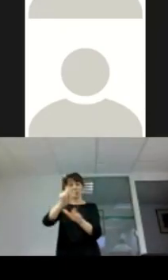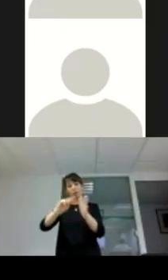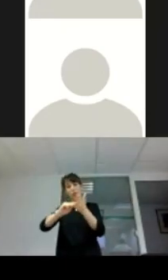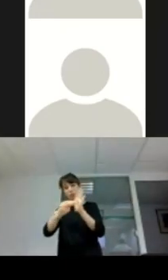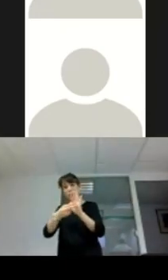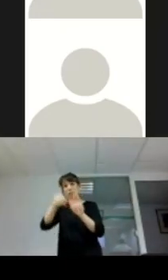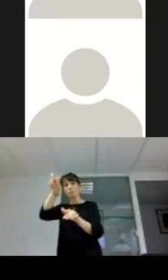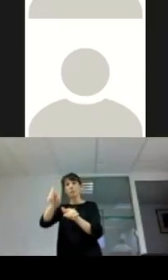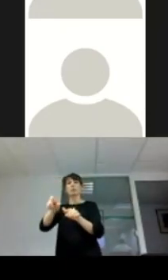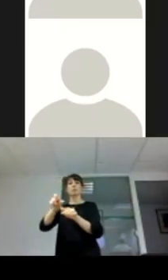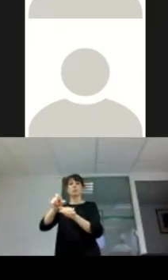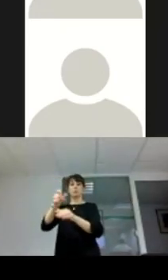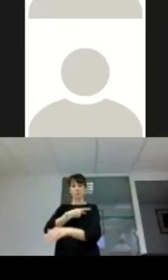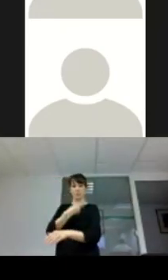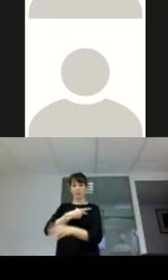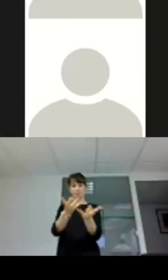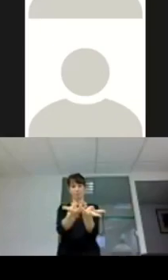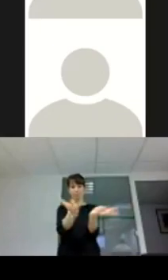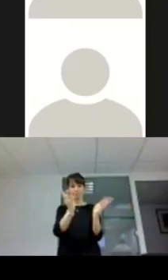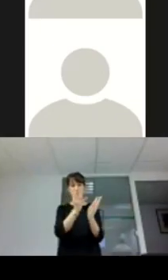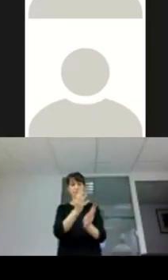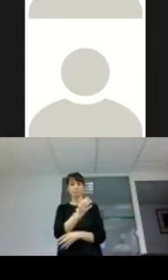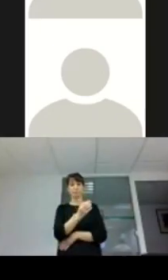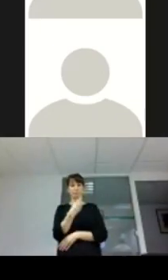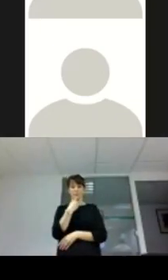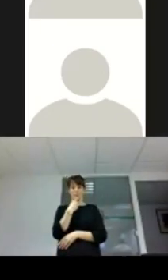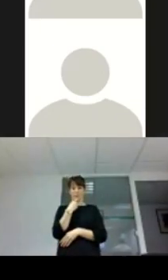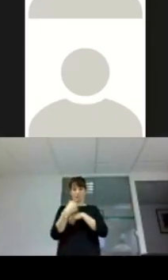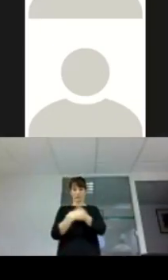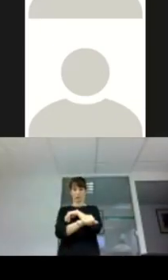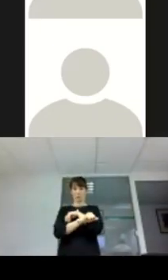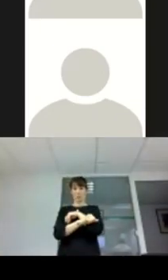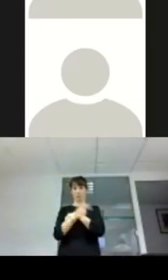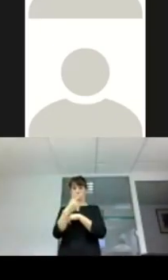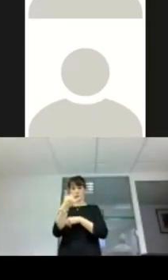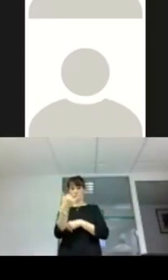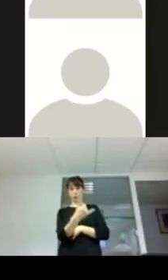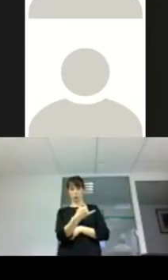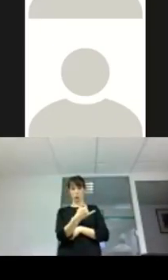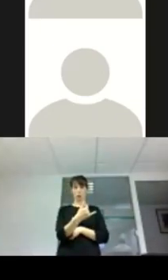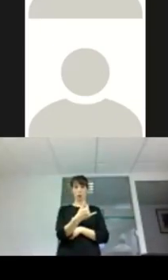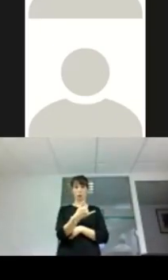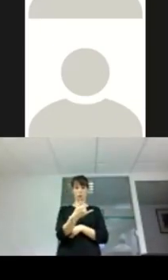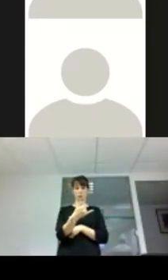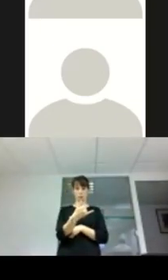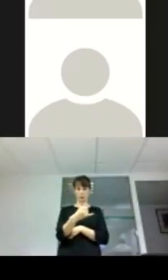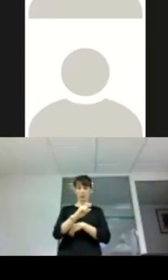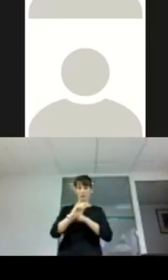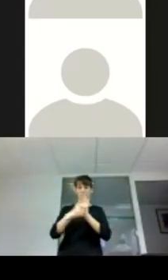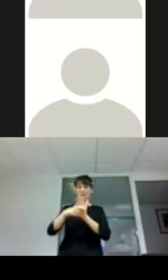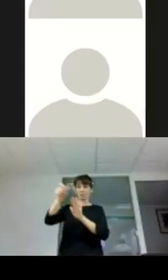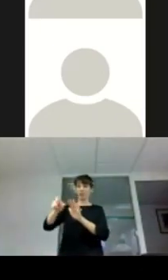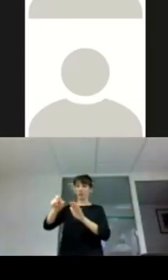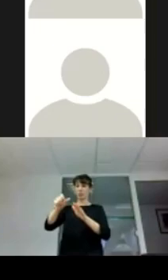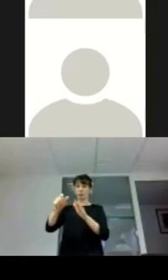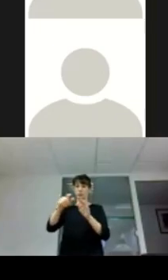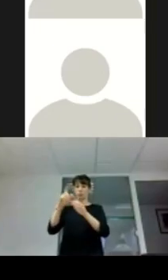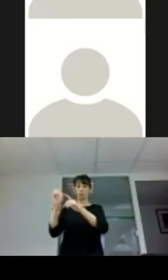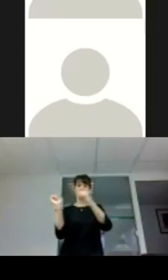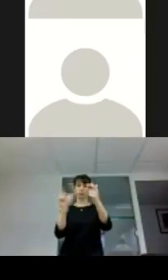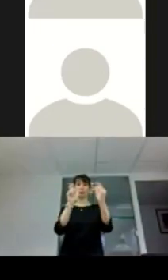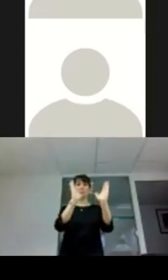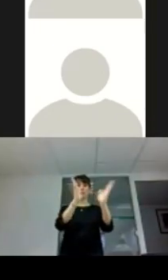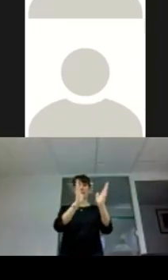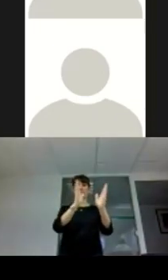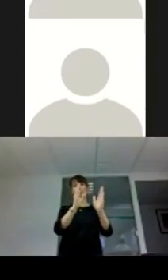assistante sociale, une psychologue, une diététicienne et un médecin qui, 2 jours par semaine, propose